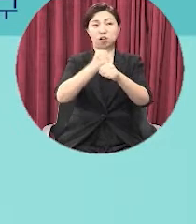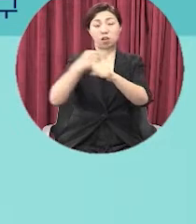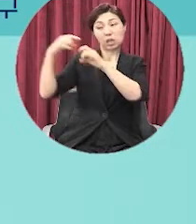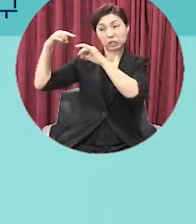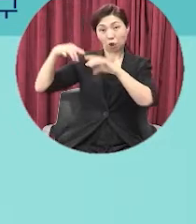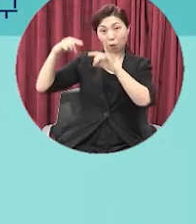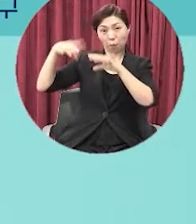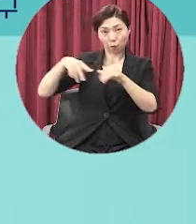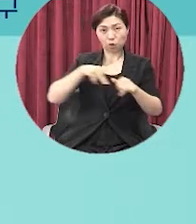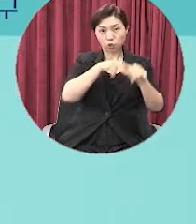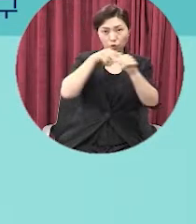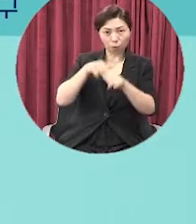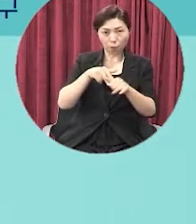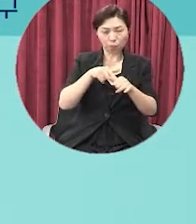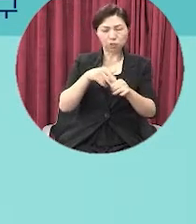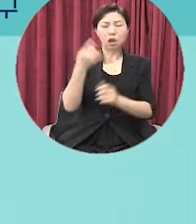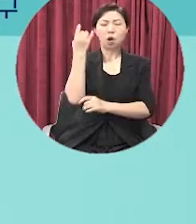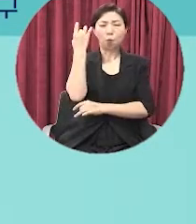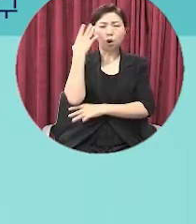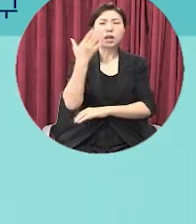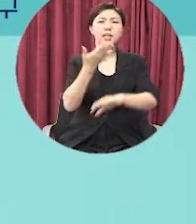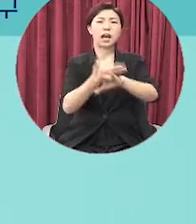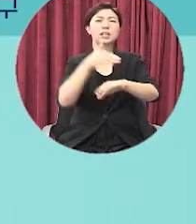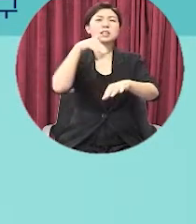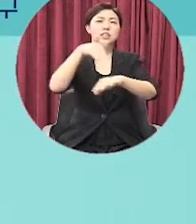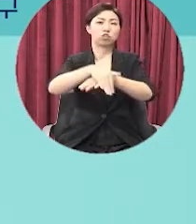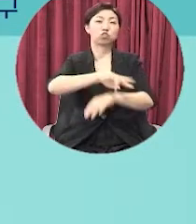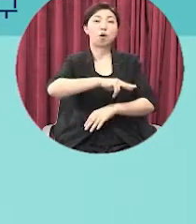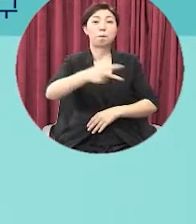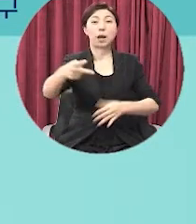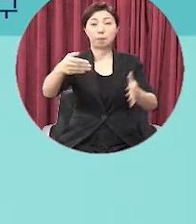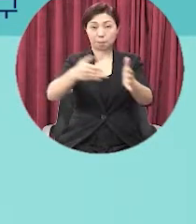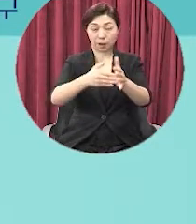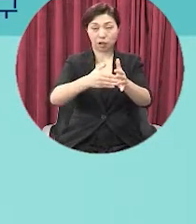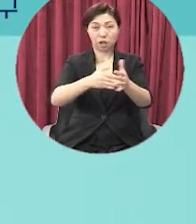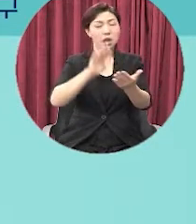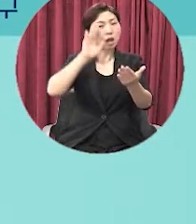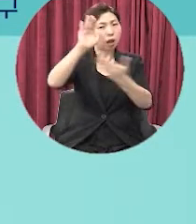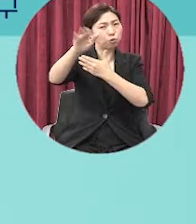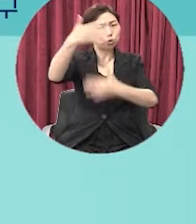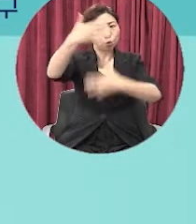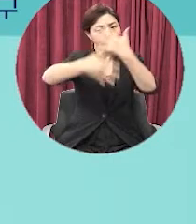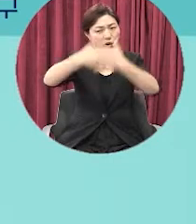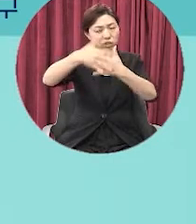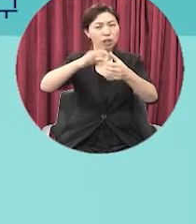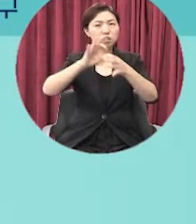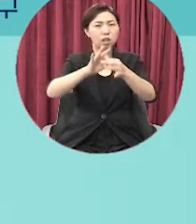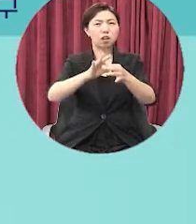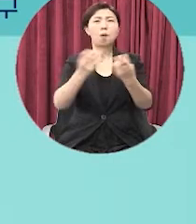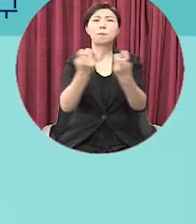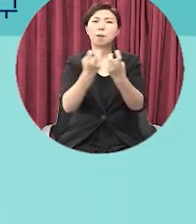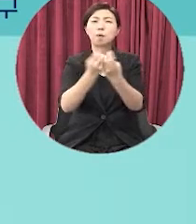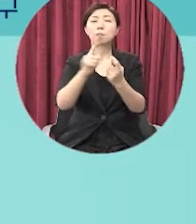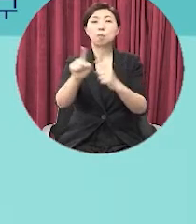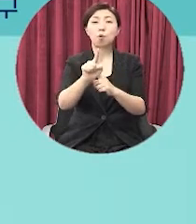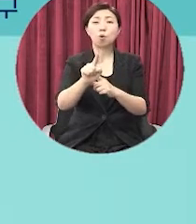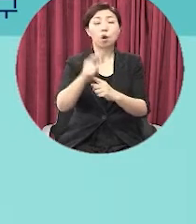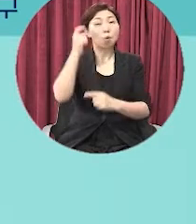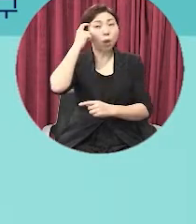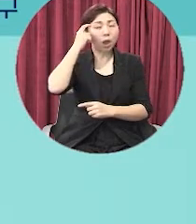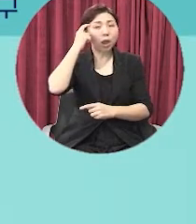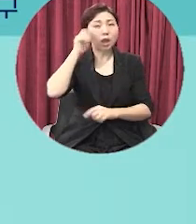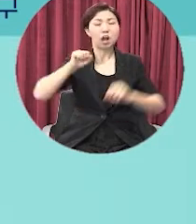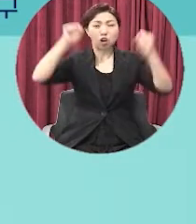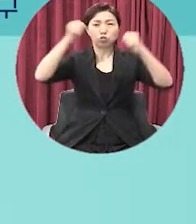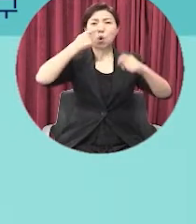쥐에 폼에서 간 봐 나아가서 동영상에 관한 방법은 앞으로 어떻게 할까 이건 저번 동포 침 때문에 그렇습니다 아